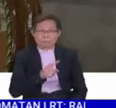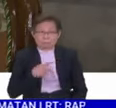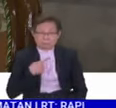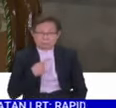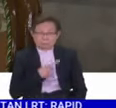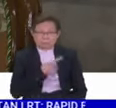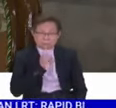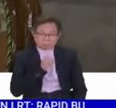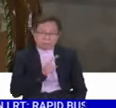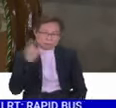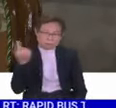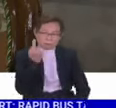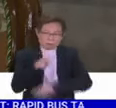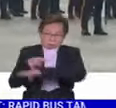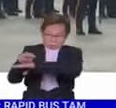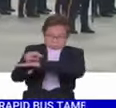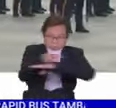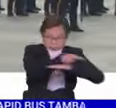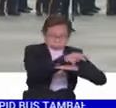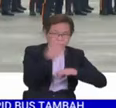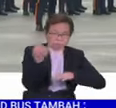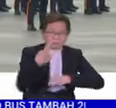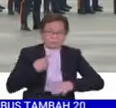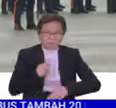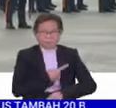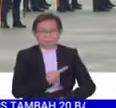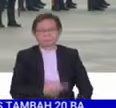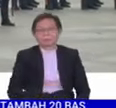akan sentiasa memantau.